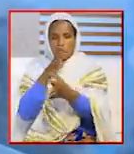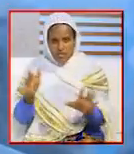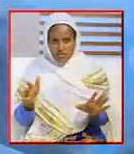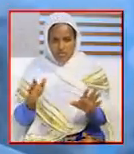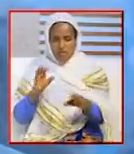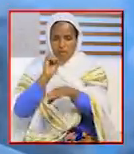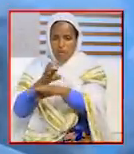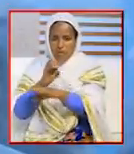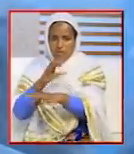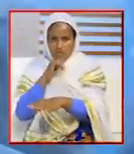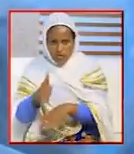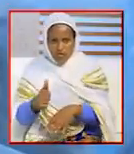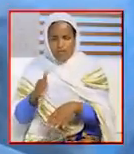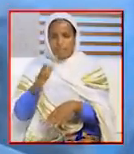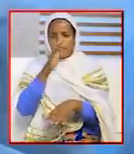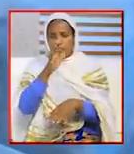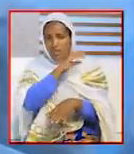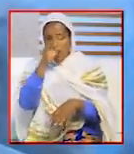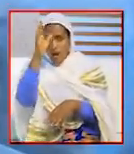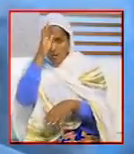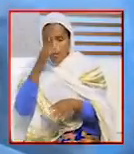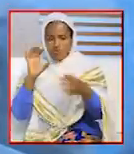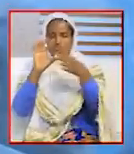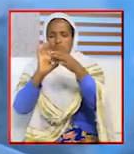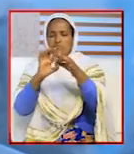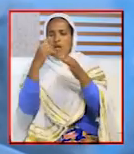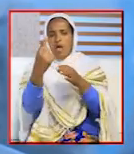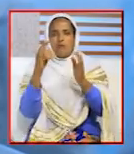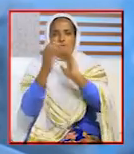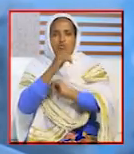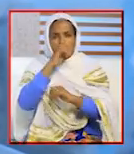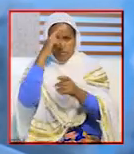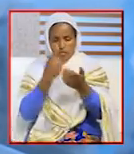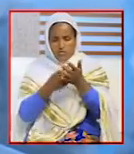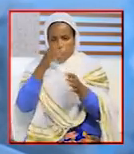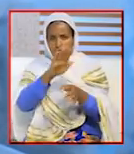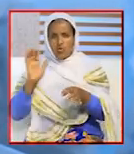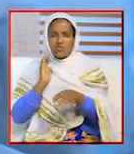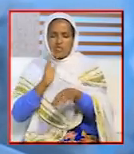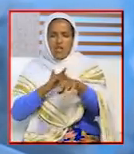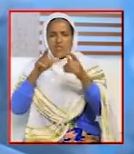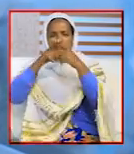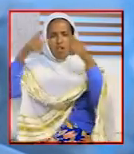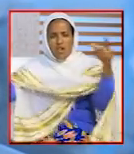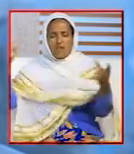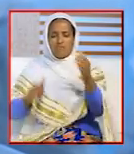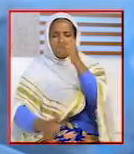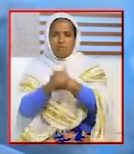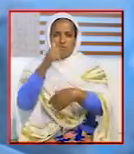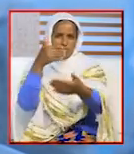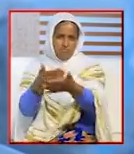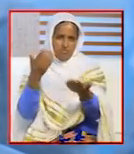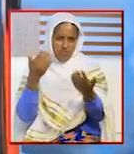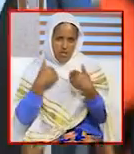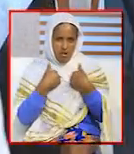ባለመመለሳችን ባለመምከራችን እናትና አባት አንድ ባለመሆናችን በልጆቻችን ላይ ትልቅ አደጋ